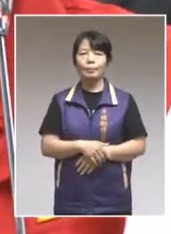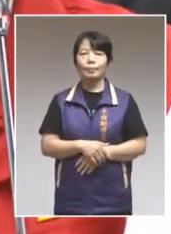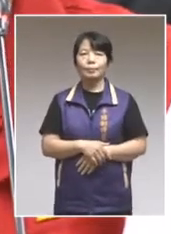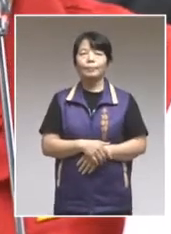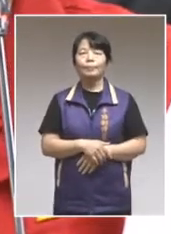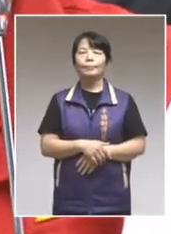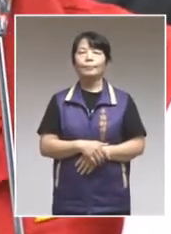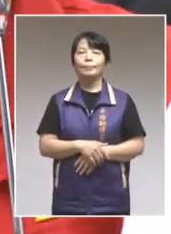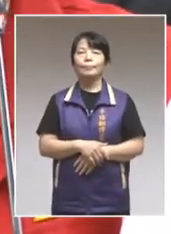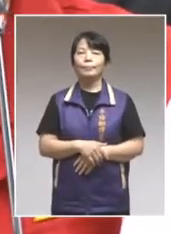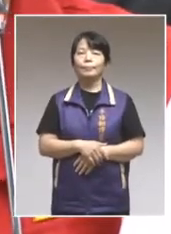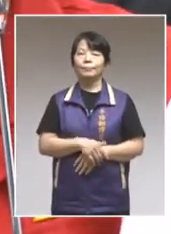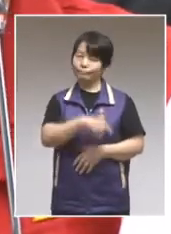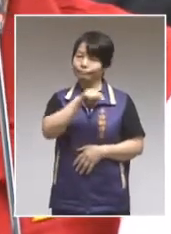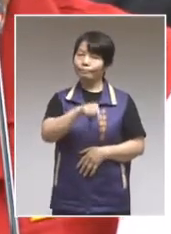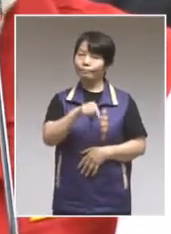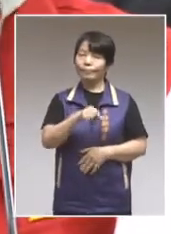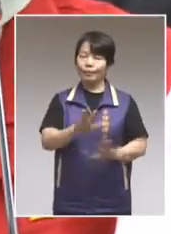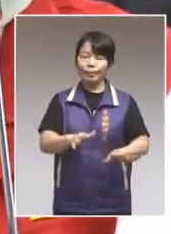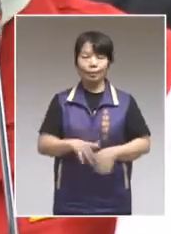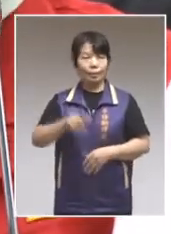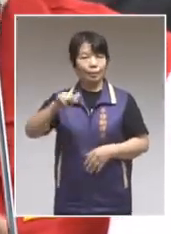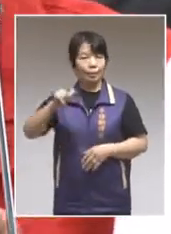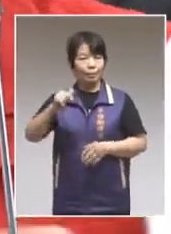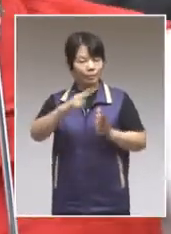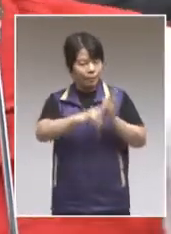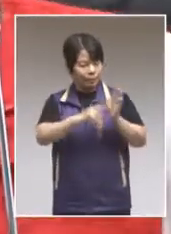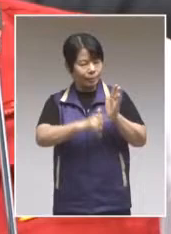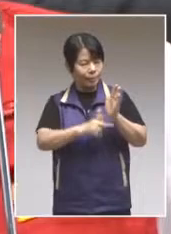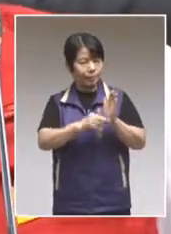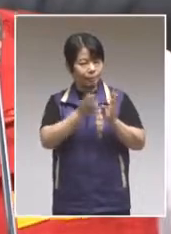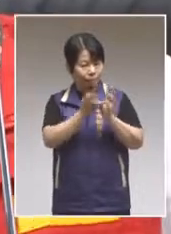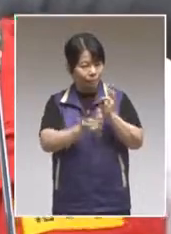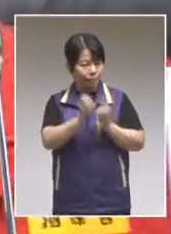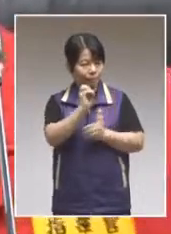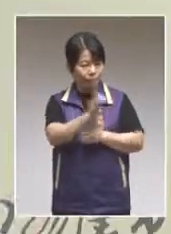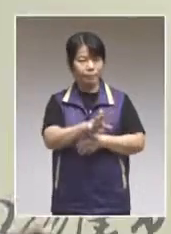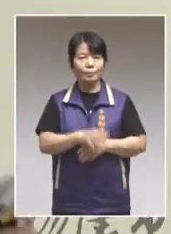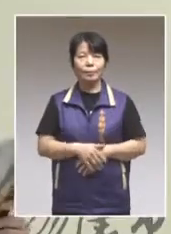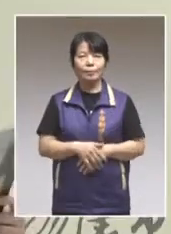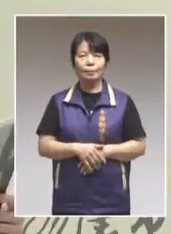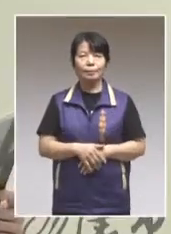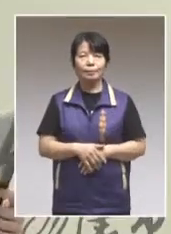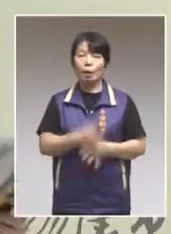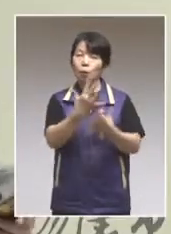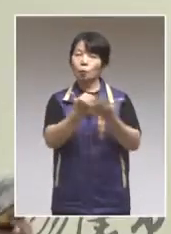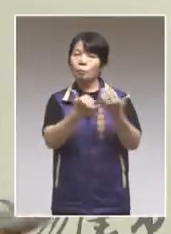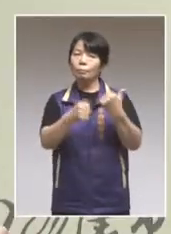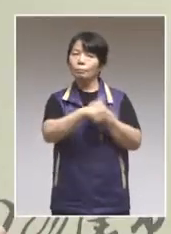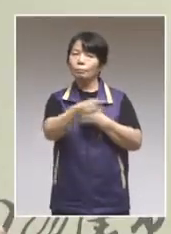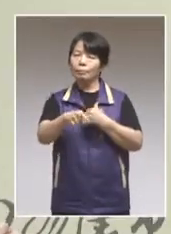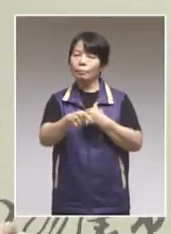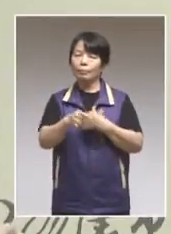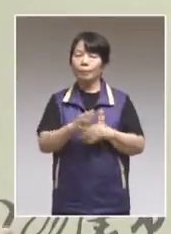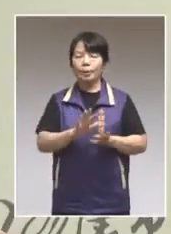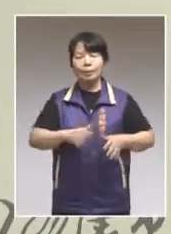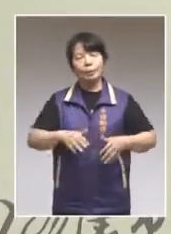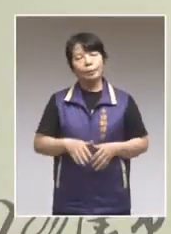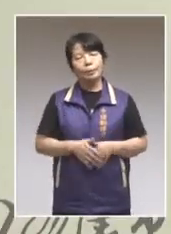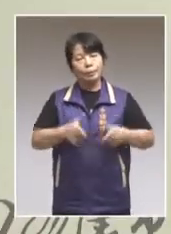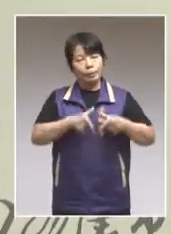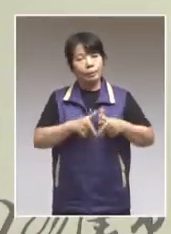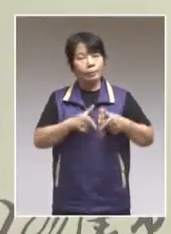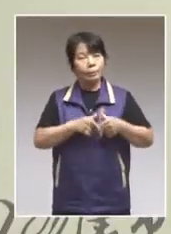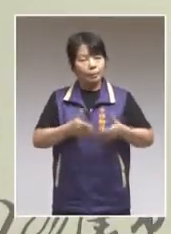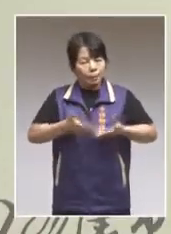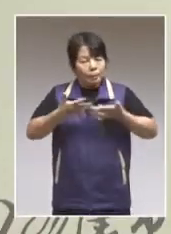那这个部分也因为老师的这种讲解所以小朋友就情绪会这个就会比较